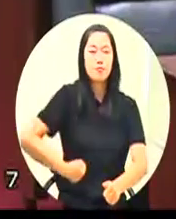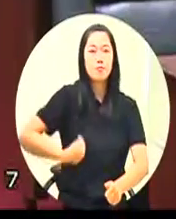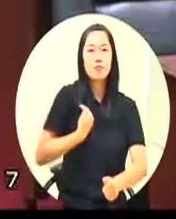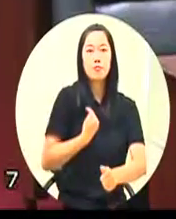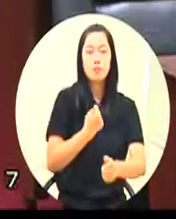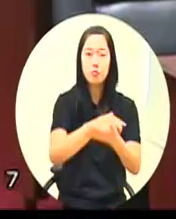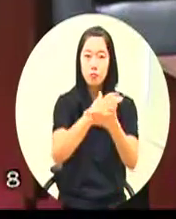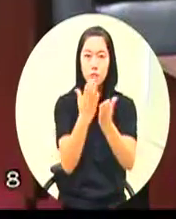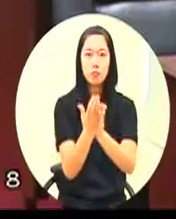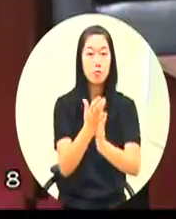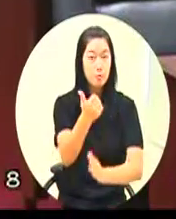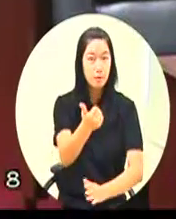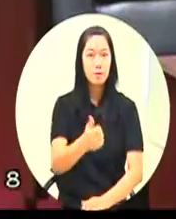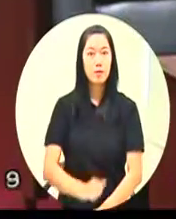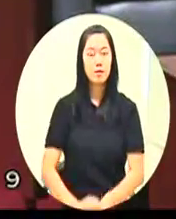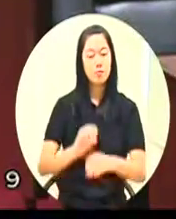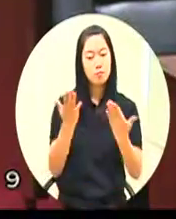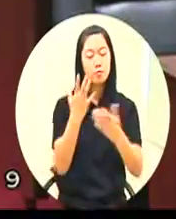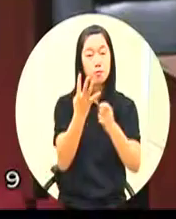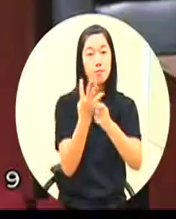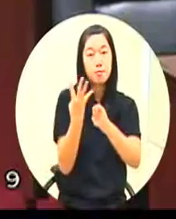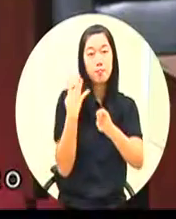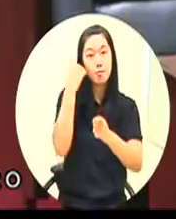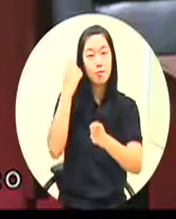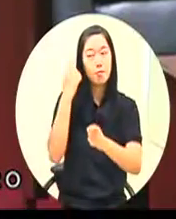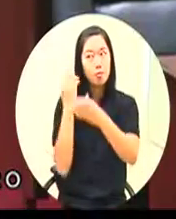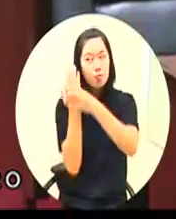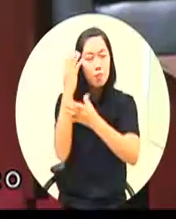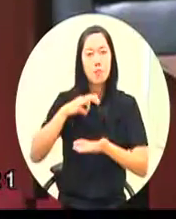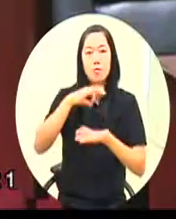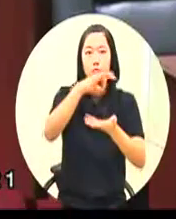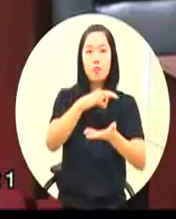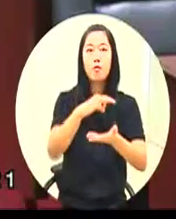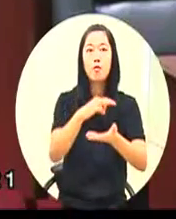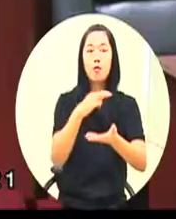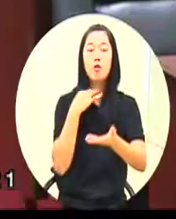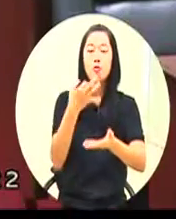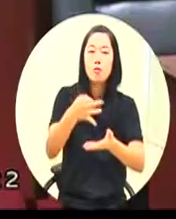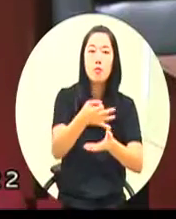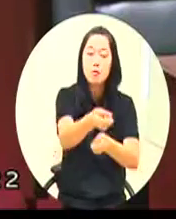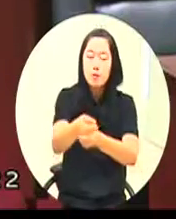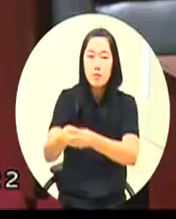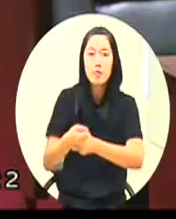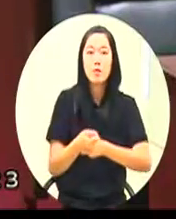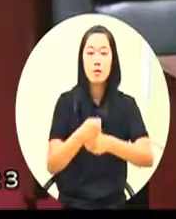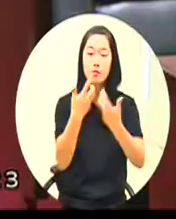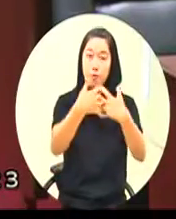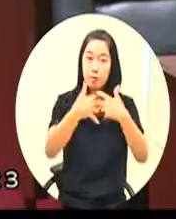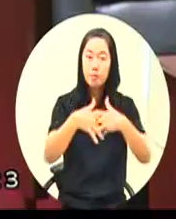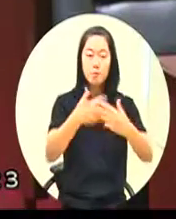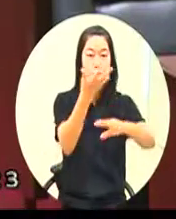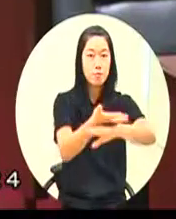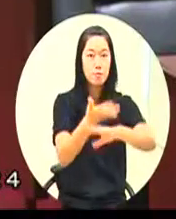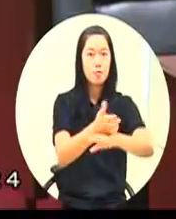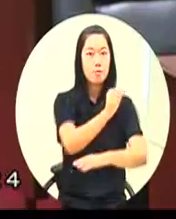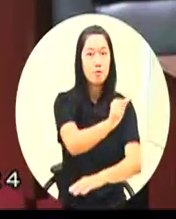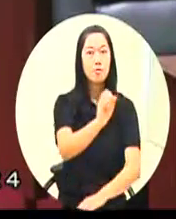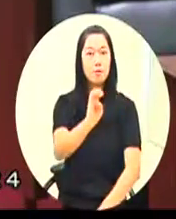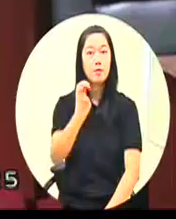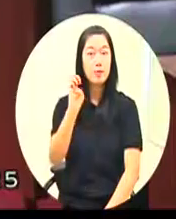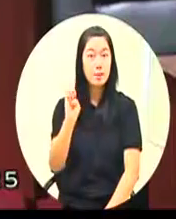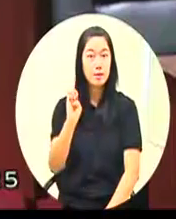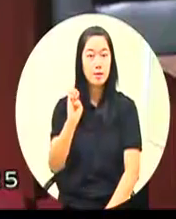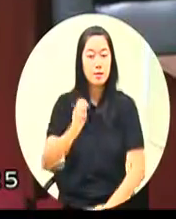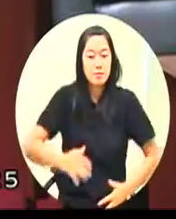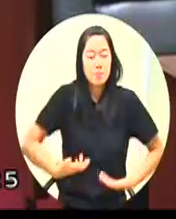大概在四年前我也提到了，我募了很多的 AED， 那也放在这个学校。那为什么要把 AED 放学校？因为我们现